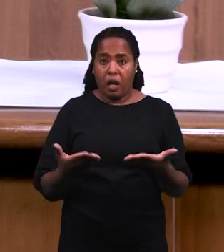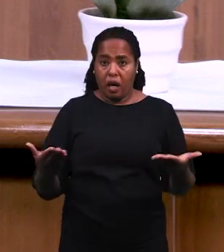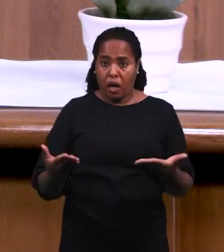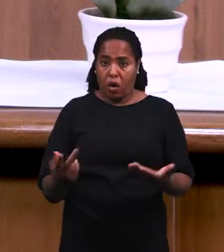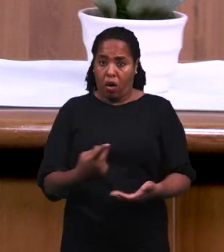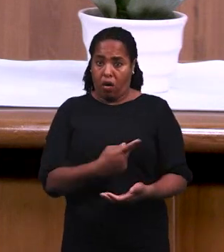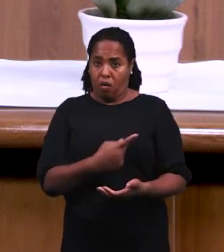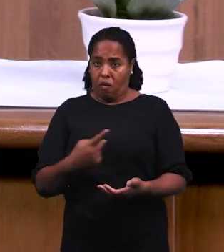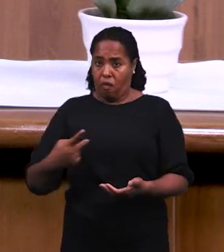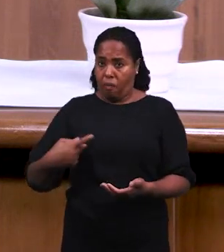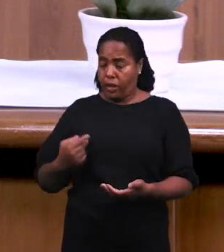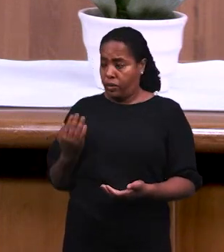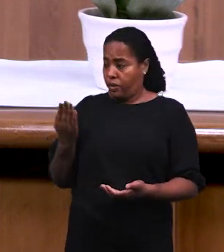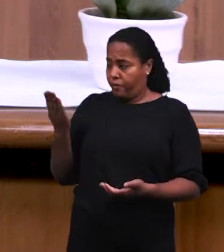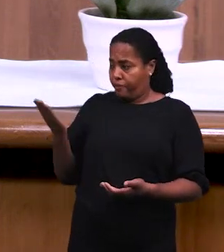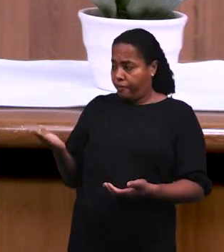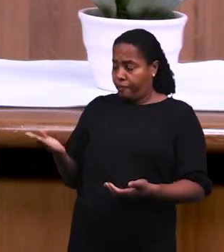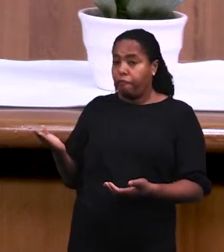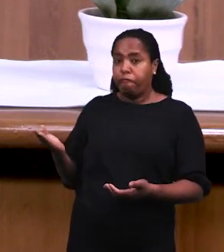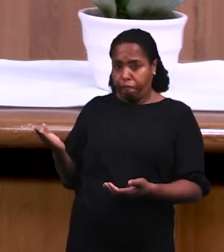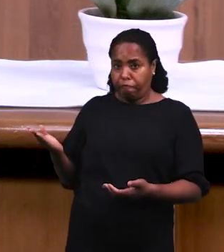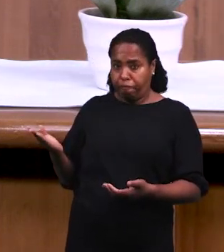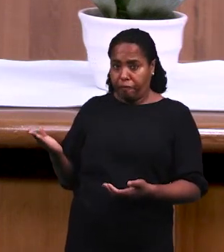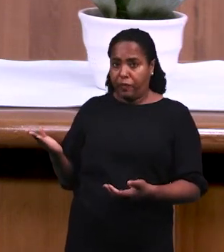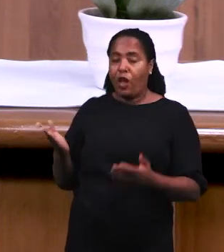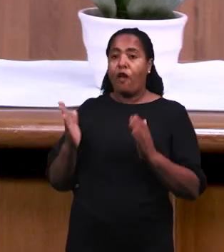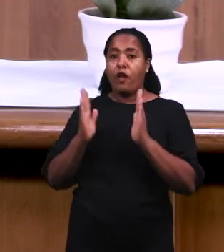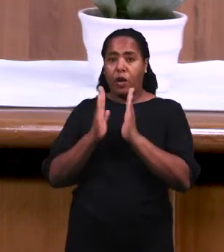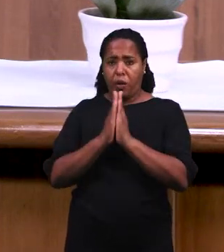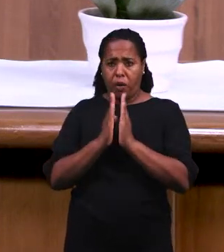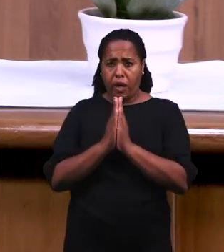мы помолимся. Один из пасторов